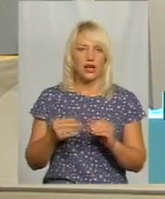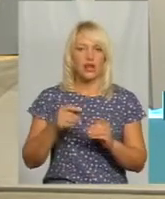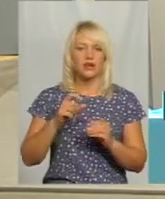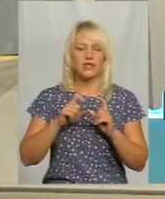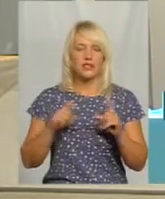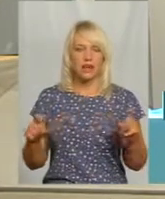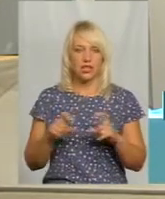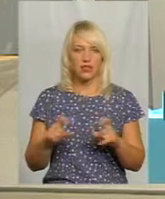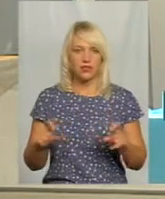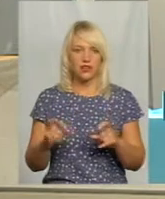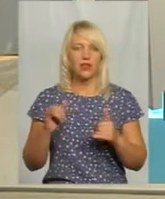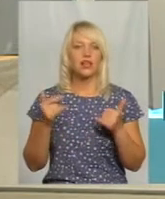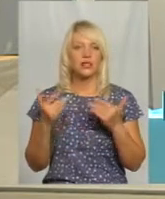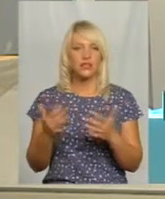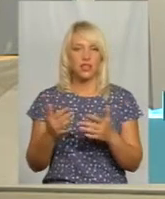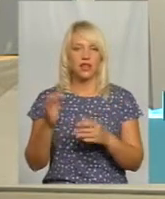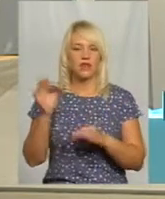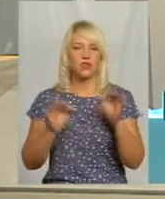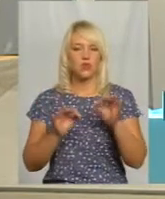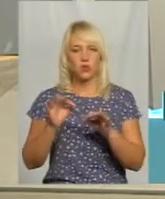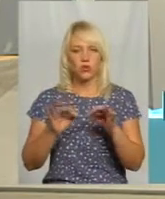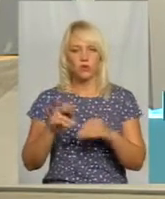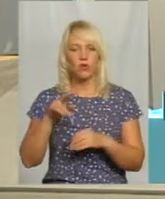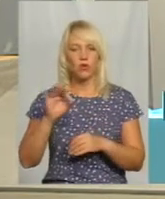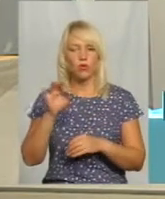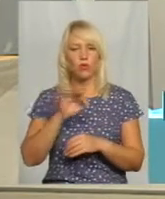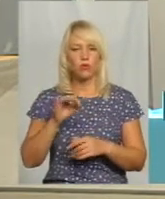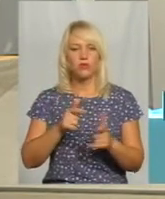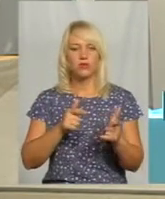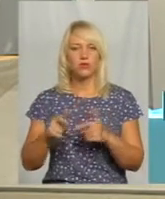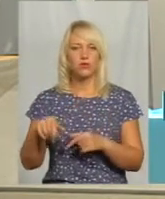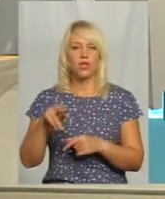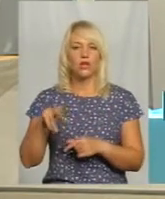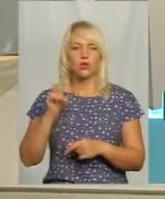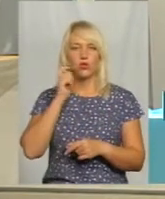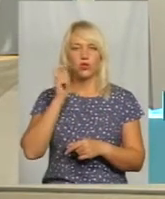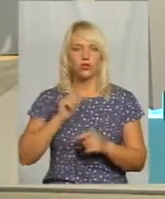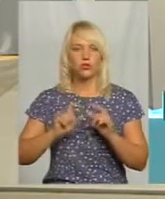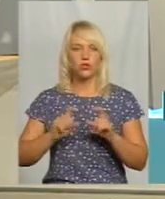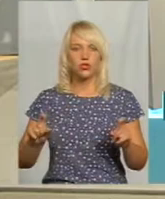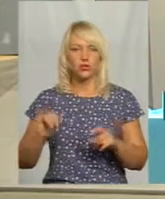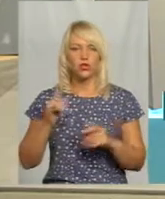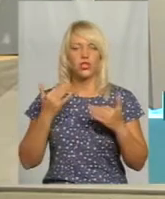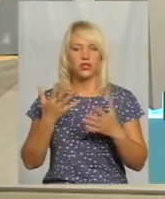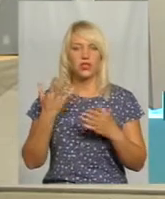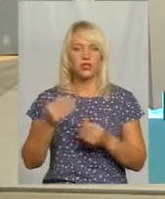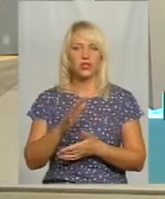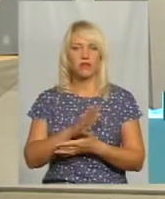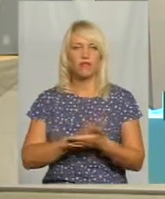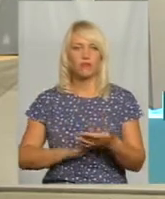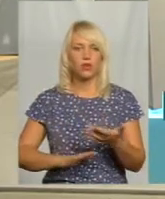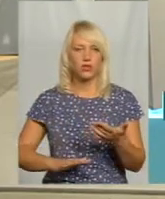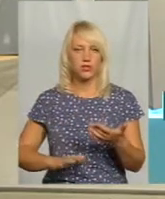закладів і на скільки відсотків вже по області готові до української школи, а скільки ще в процесі?